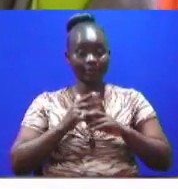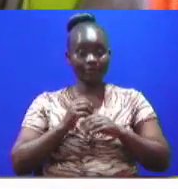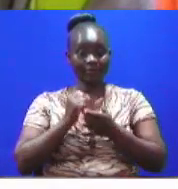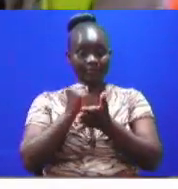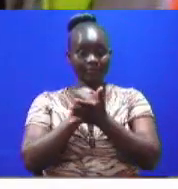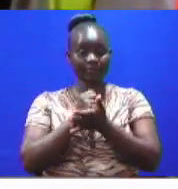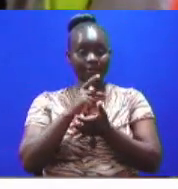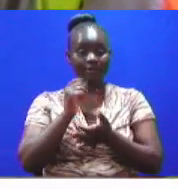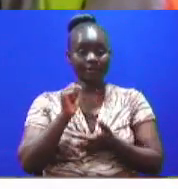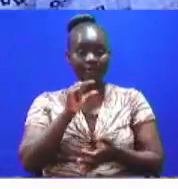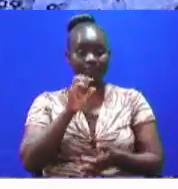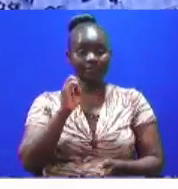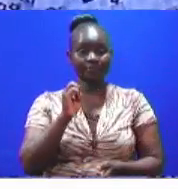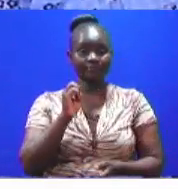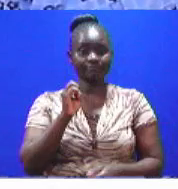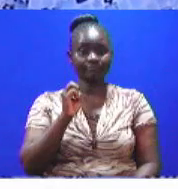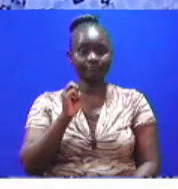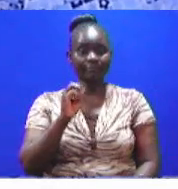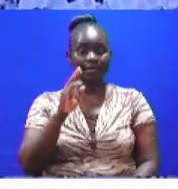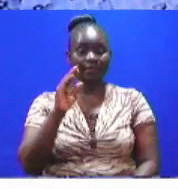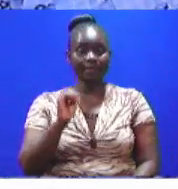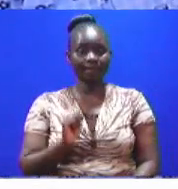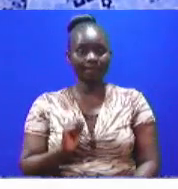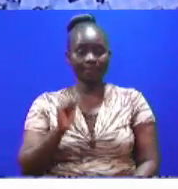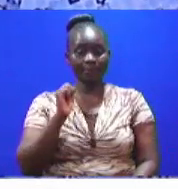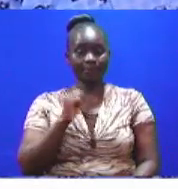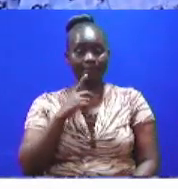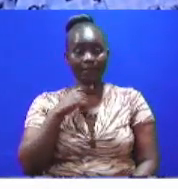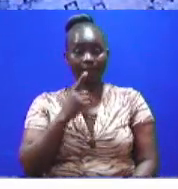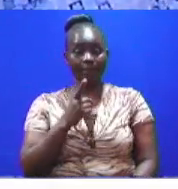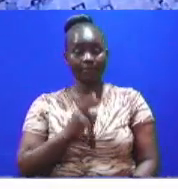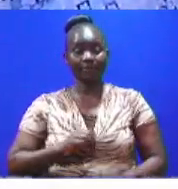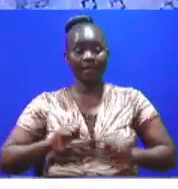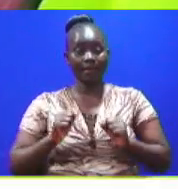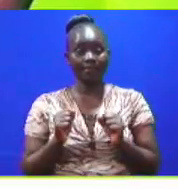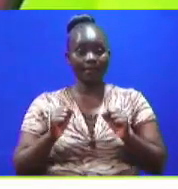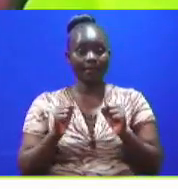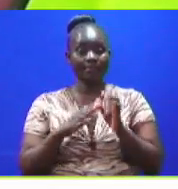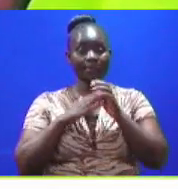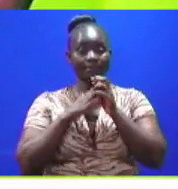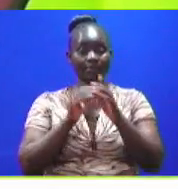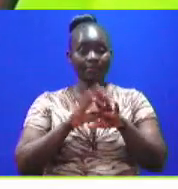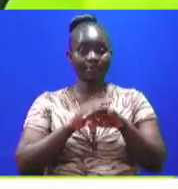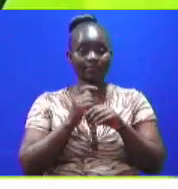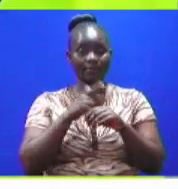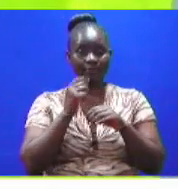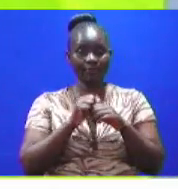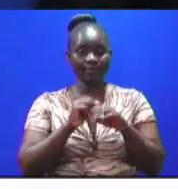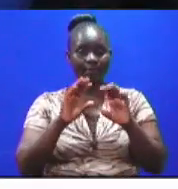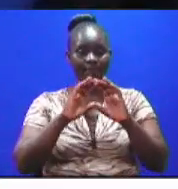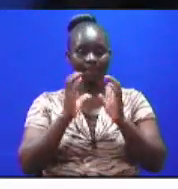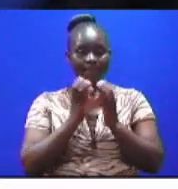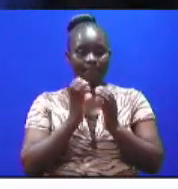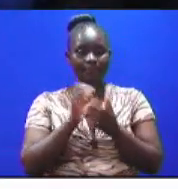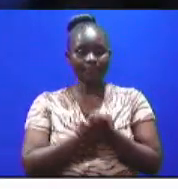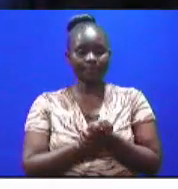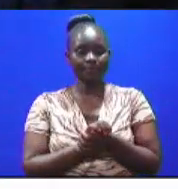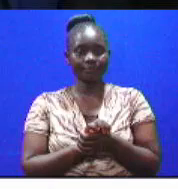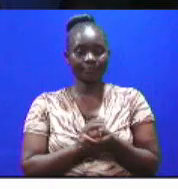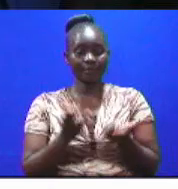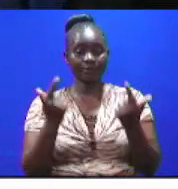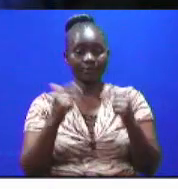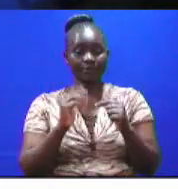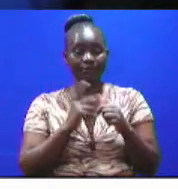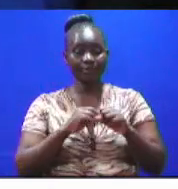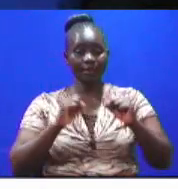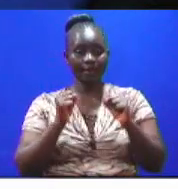kioge kutoka ime ya kitutu chache south. Nigo baba bako kwa kerubura yubi ya aso kwenyole la e certificate. Ditikoli ya lero tori nomo